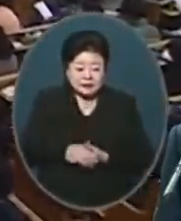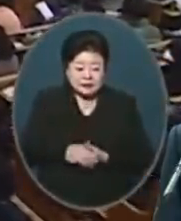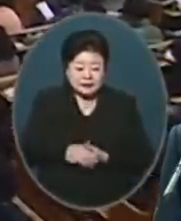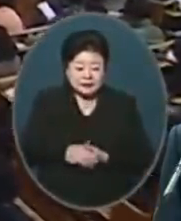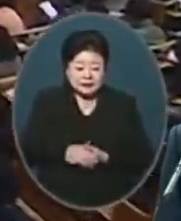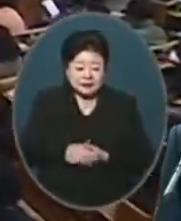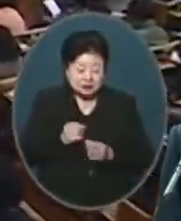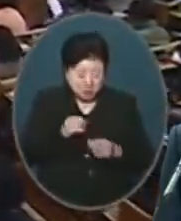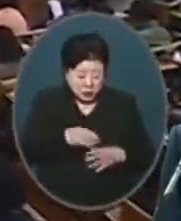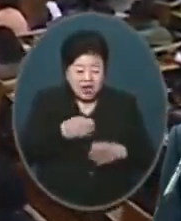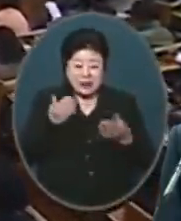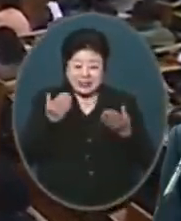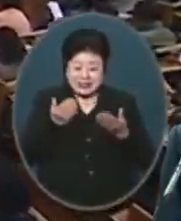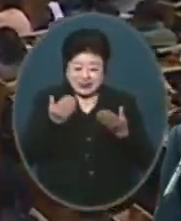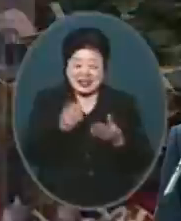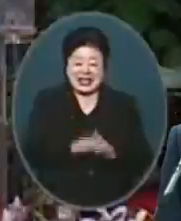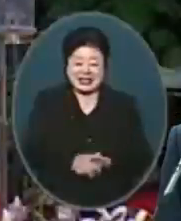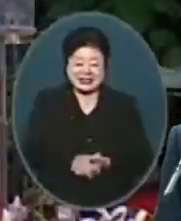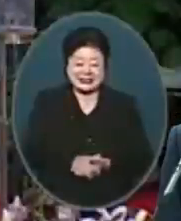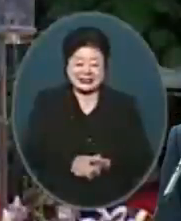대단한 일인 것입니다.